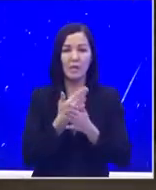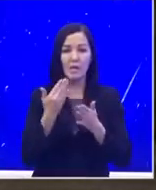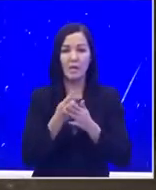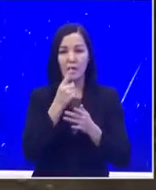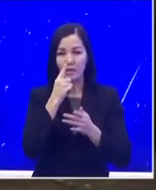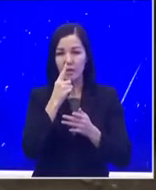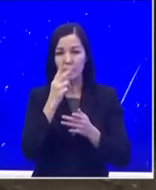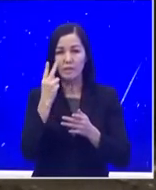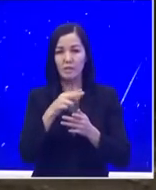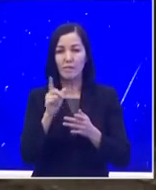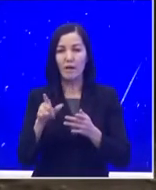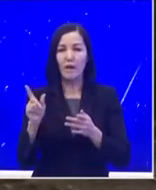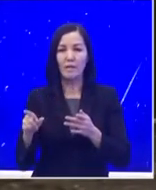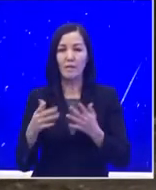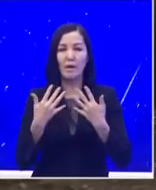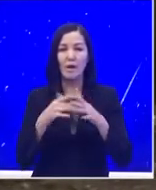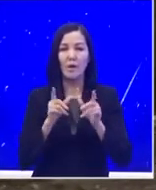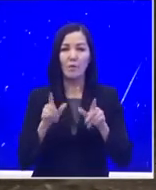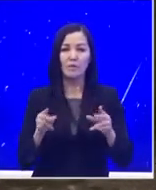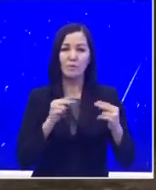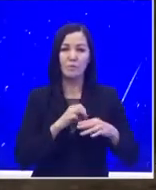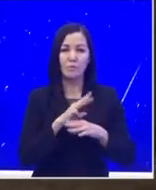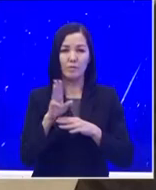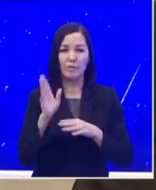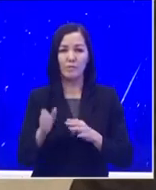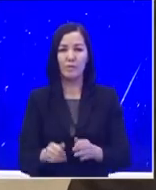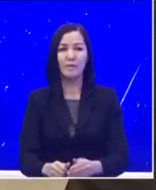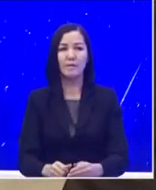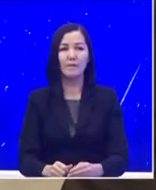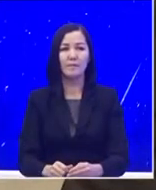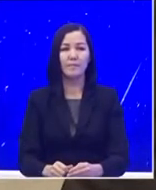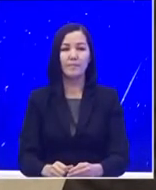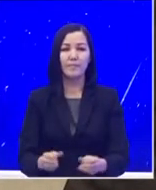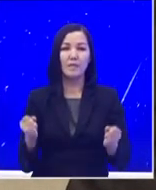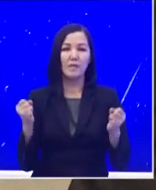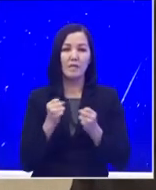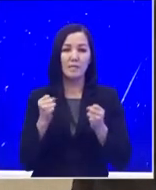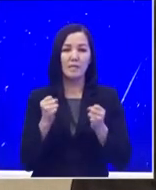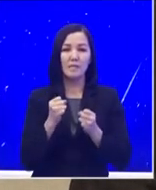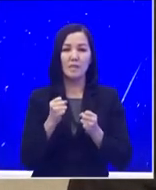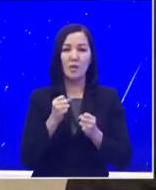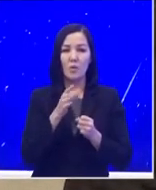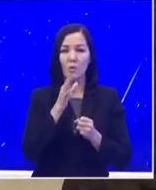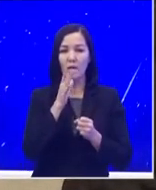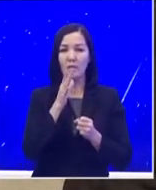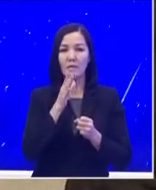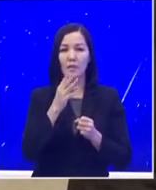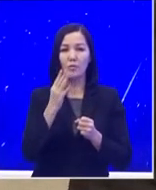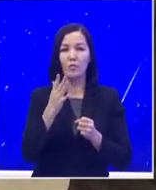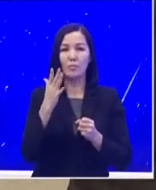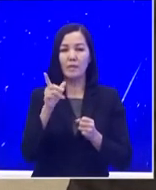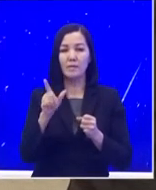жақын арада 20-дан астам ауыл азаматы жұмыспен қамтылмақ. Осы қыс мезгілінде 4-5 адам жұмыс істеп отыр. Бірақ ол